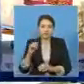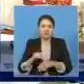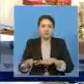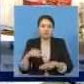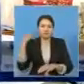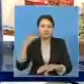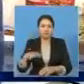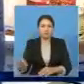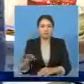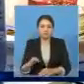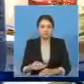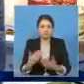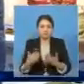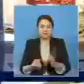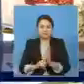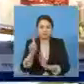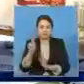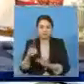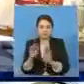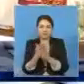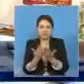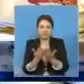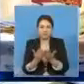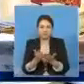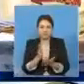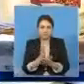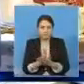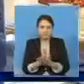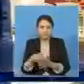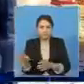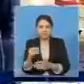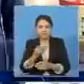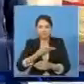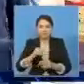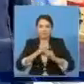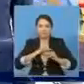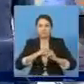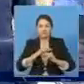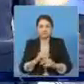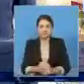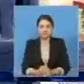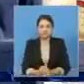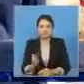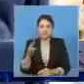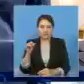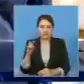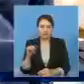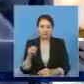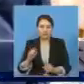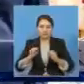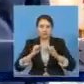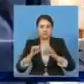Актюбинской области. Со дня основания в этой книге тут все наши работы с Маратом Айтугановичем,